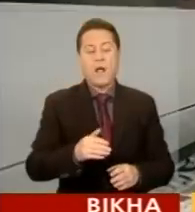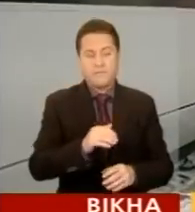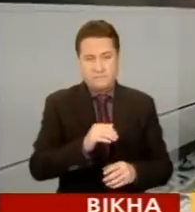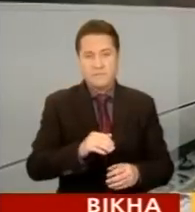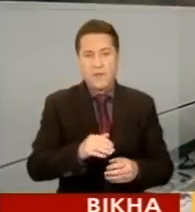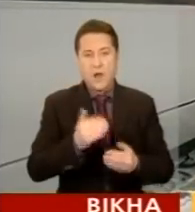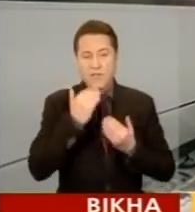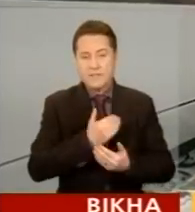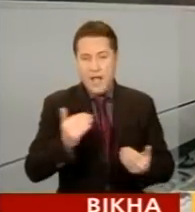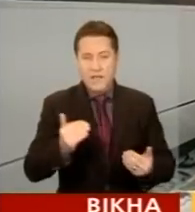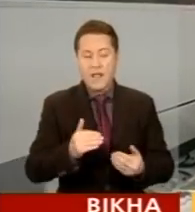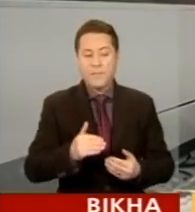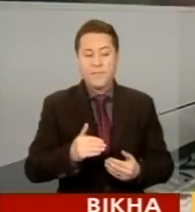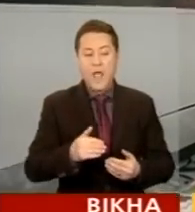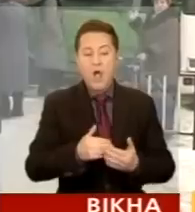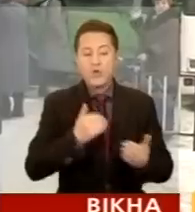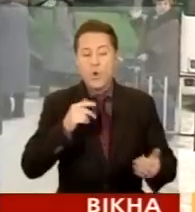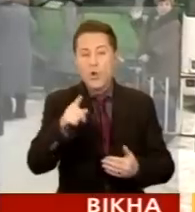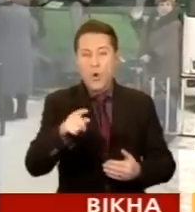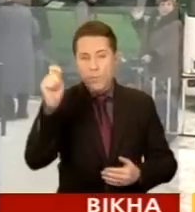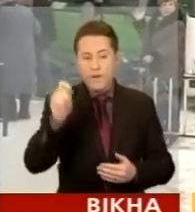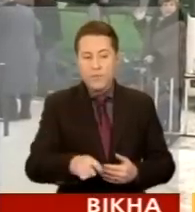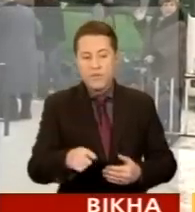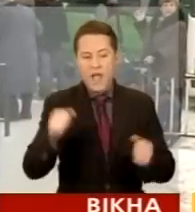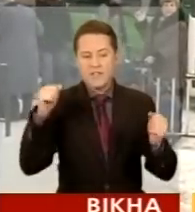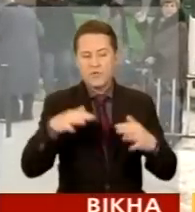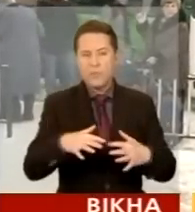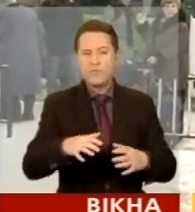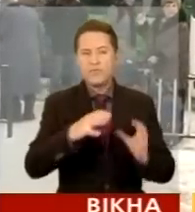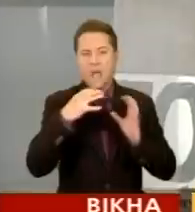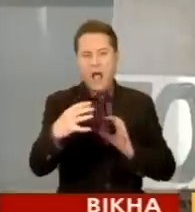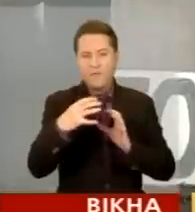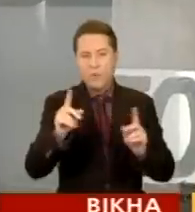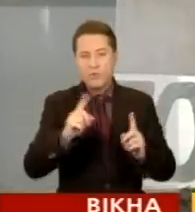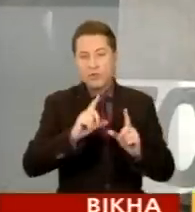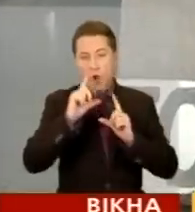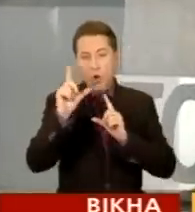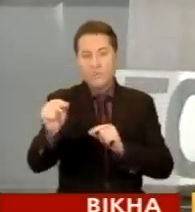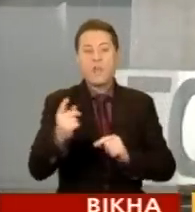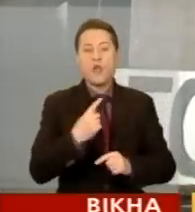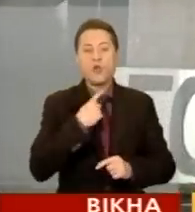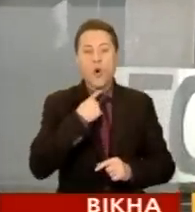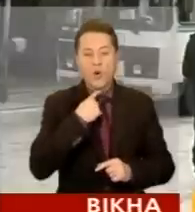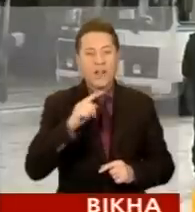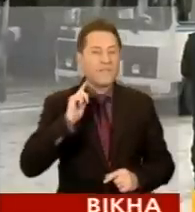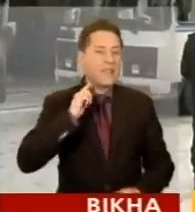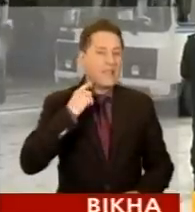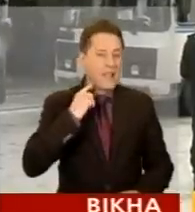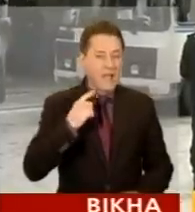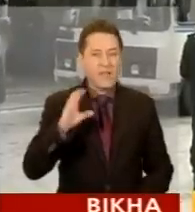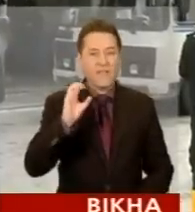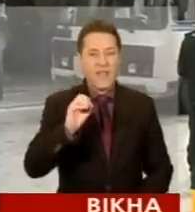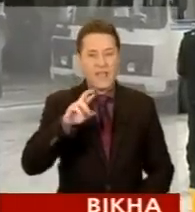усе зосереджено. До його прибуття на станції скупчуються автобуси, що рушать до окупованої Горлівки, Нінаківа і